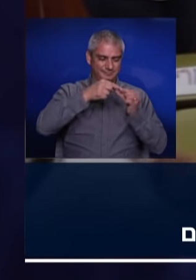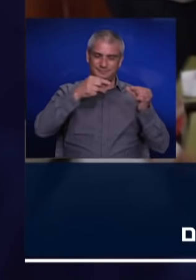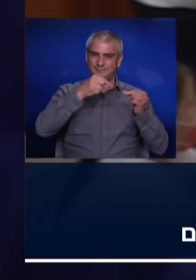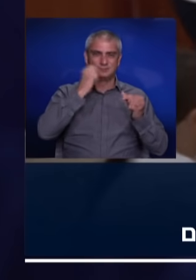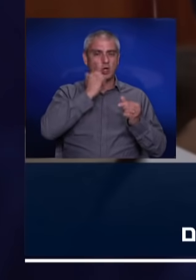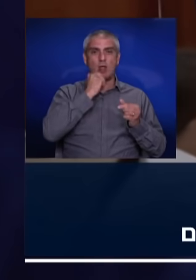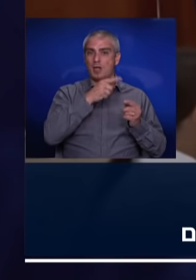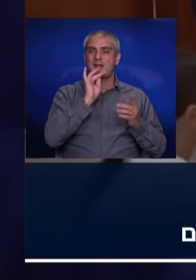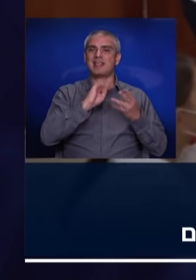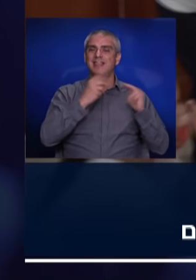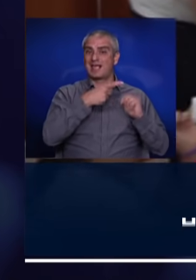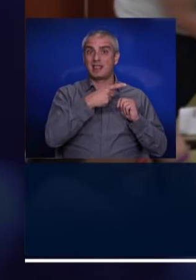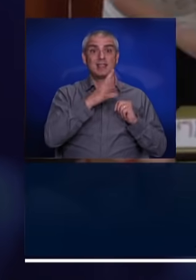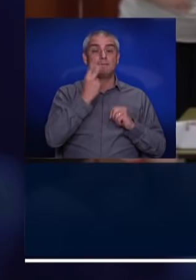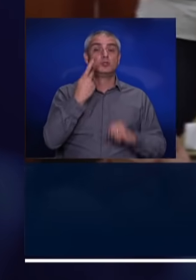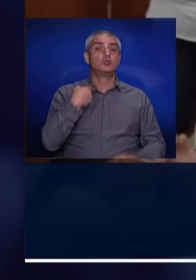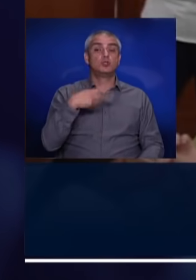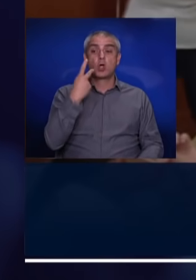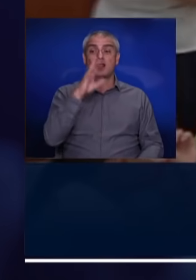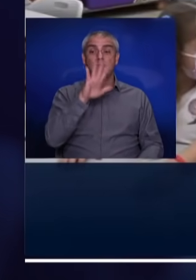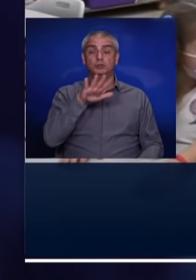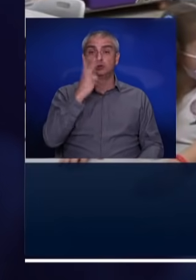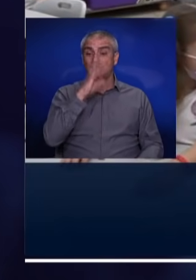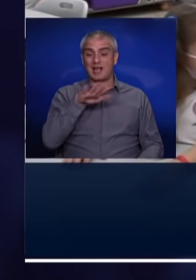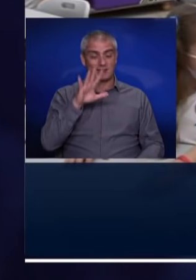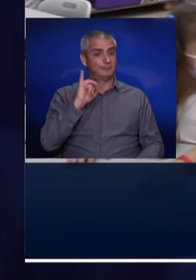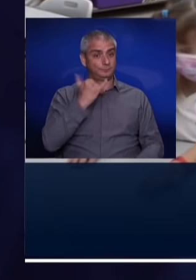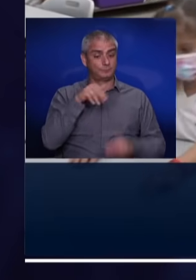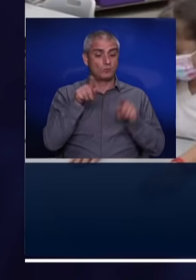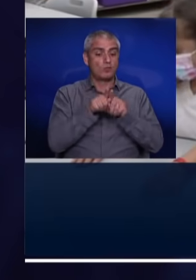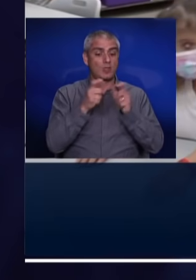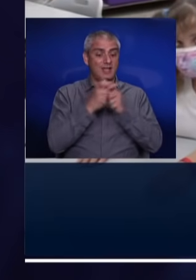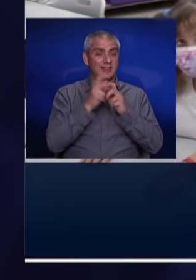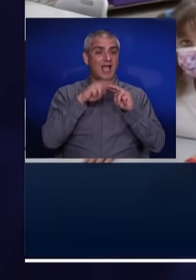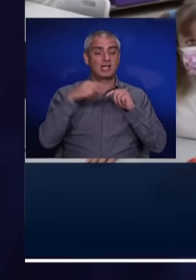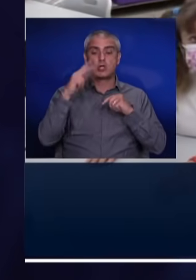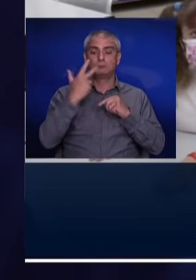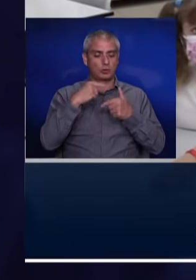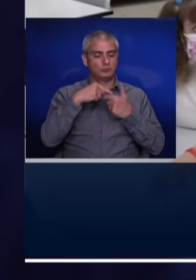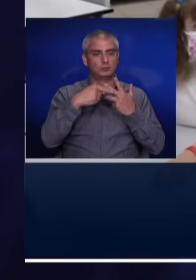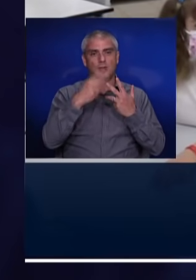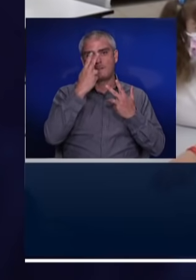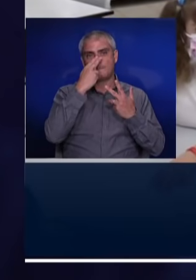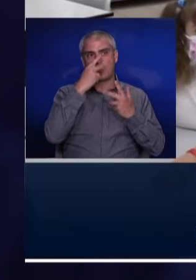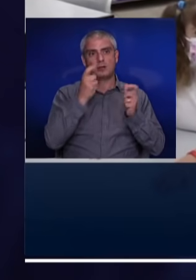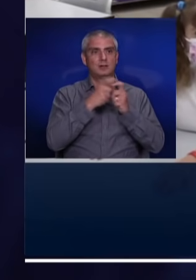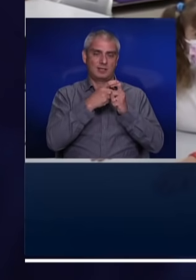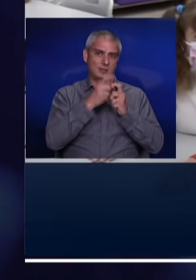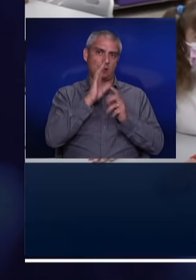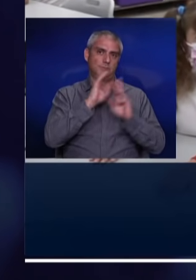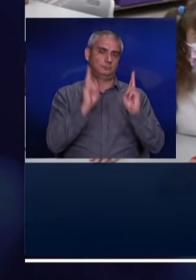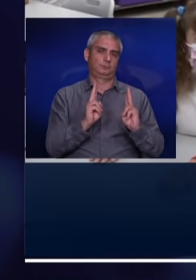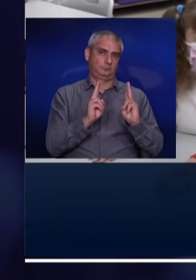יתברר שיש יותר משני ילדים מאומתים באותן כיתות אחרי היום השלישי, הפיילוט עבור אותה כיתה